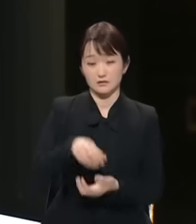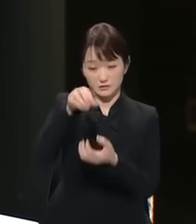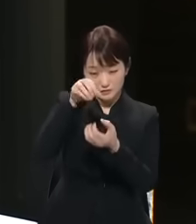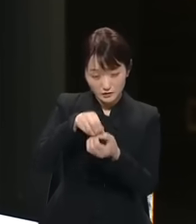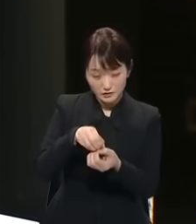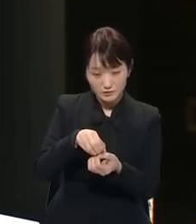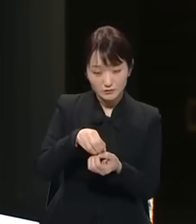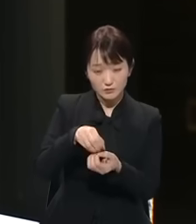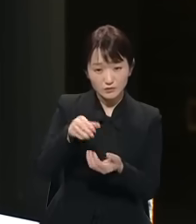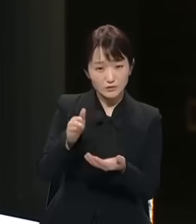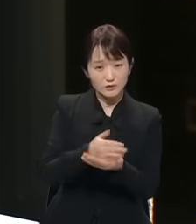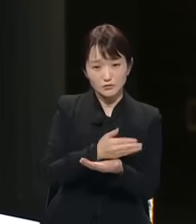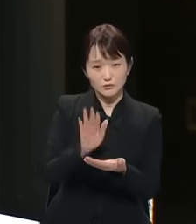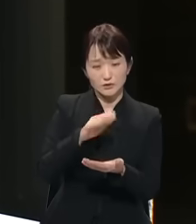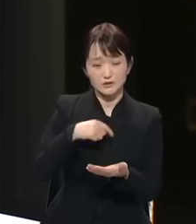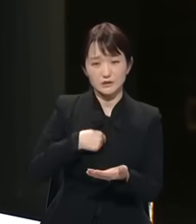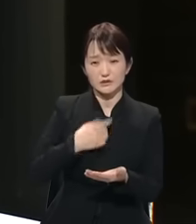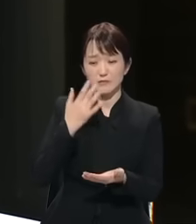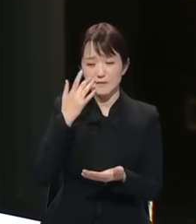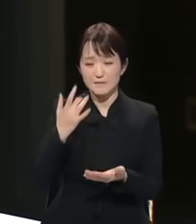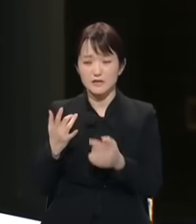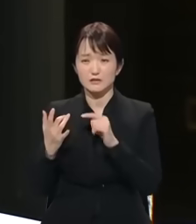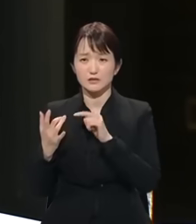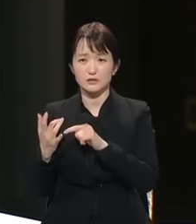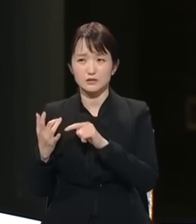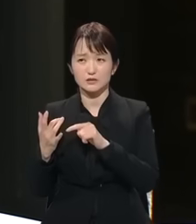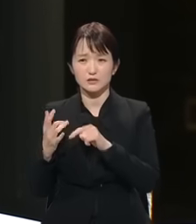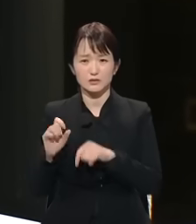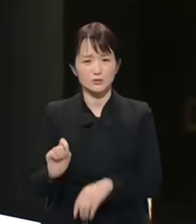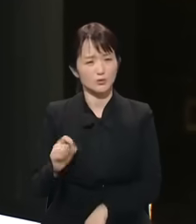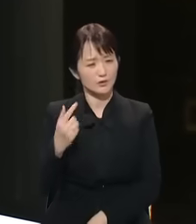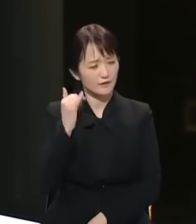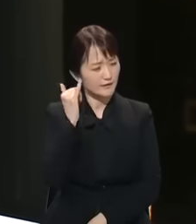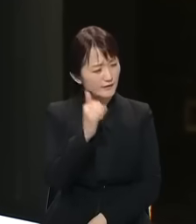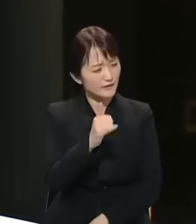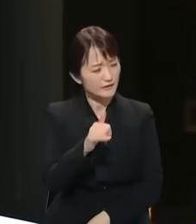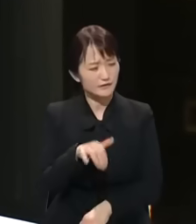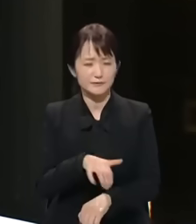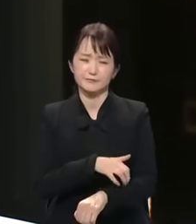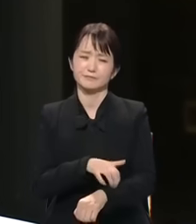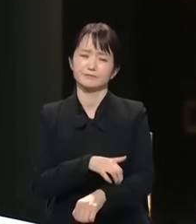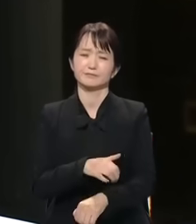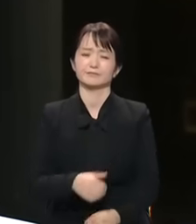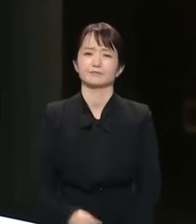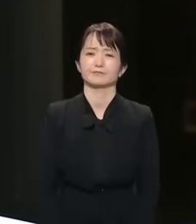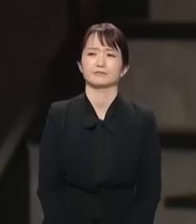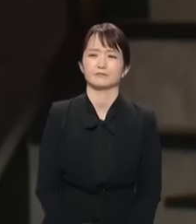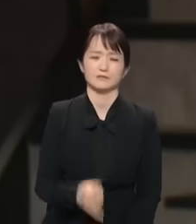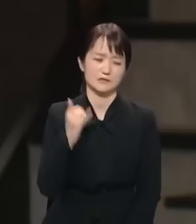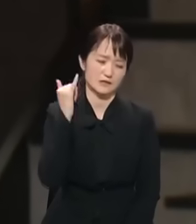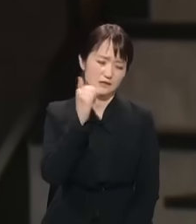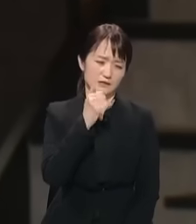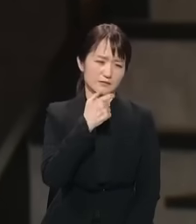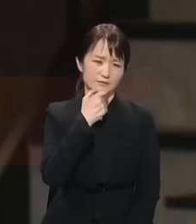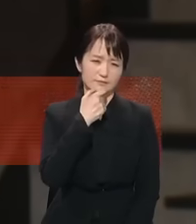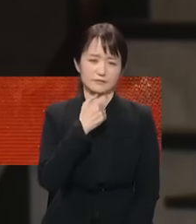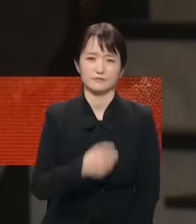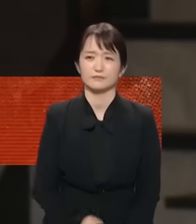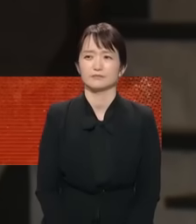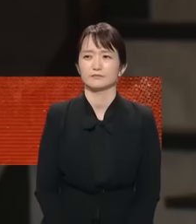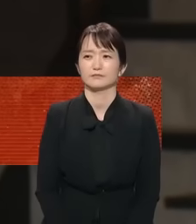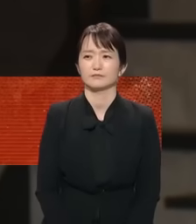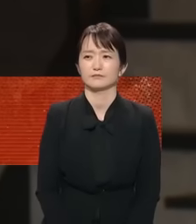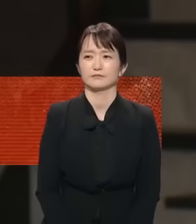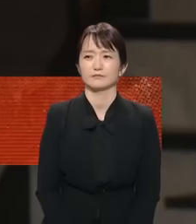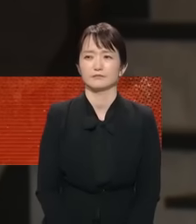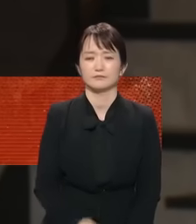한 형제들한테 네. 이것 때문에 또 연락한다. 하, 참 불편한데요, 이거. 그렇죠. 너무너무 연락하기가 싫으셨다고 합니다. 너무너무